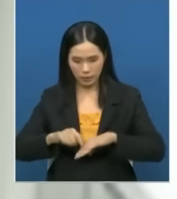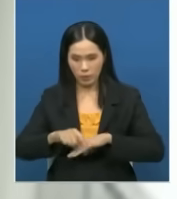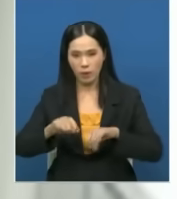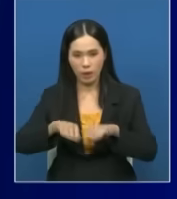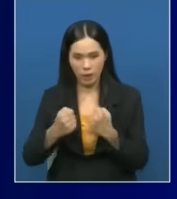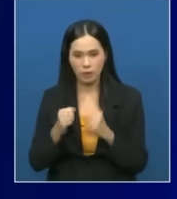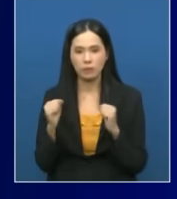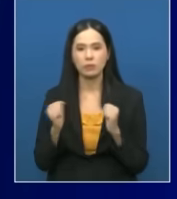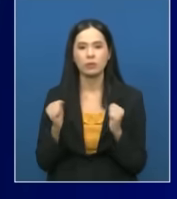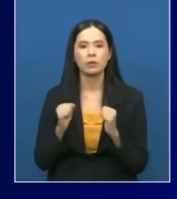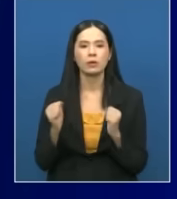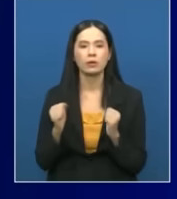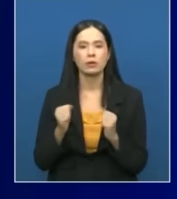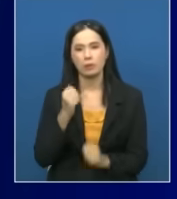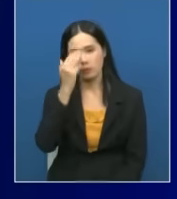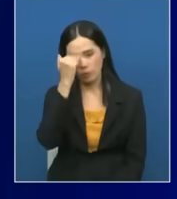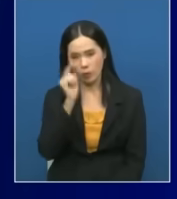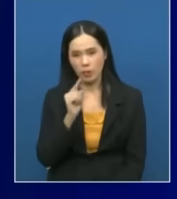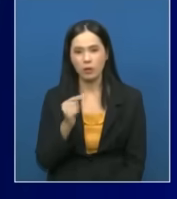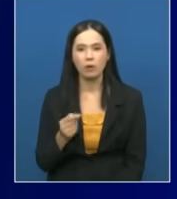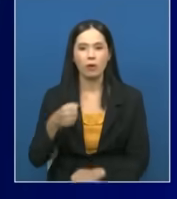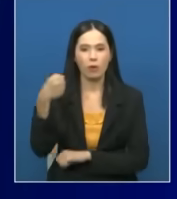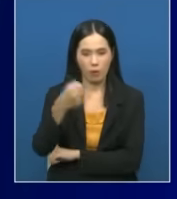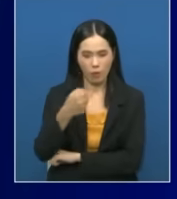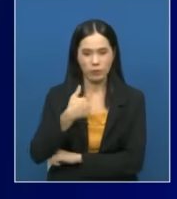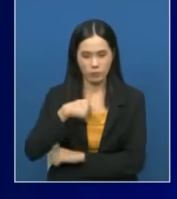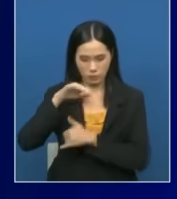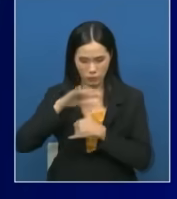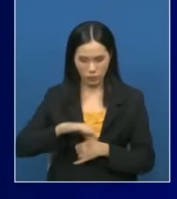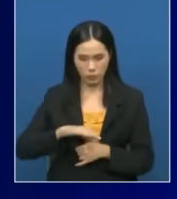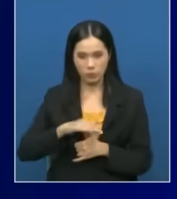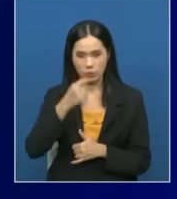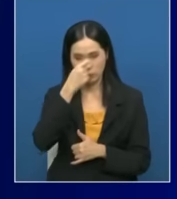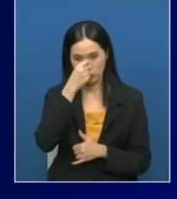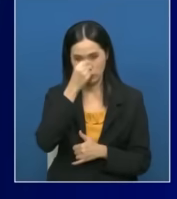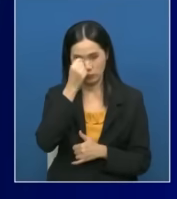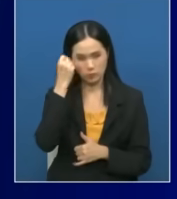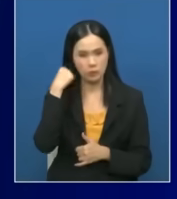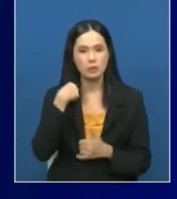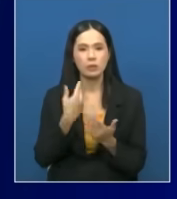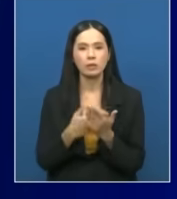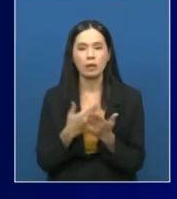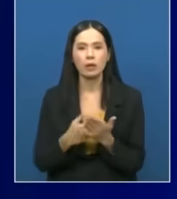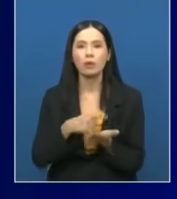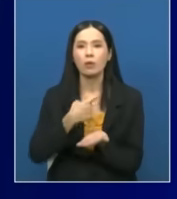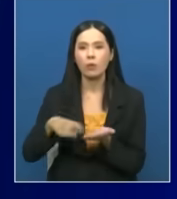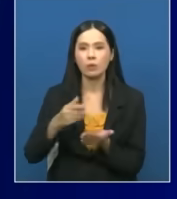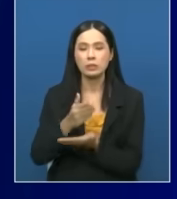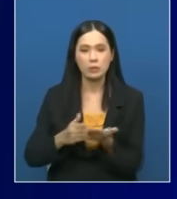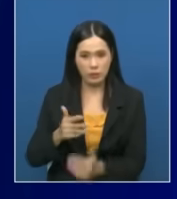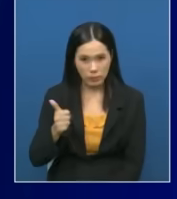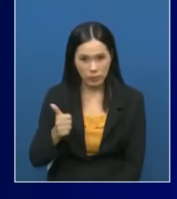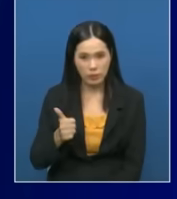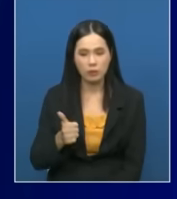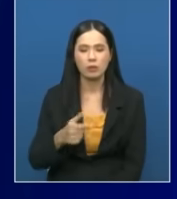ค่ะกลัวมากเพราะคนก่อเหตุถือค้อนอยู่ด้วยเหมือนข่มขู่เขาต่อรองขอโอนให้ก่อนครึ่งนึงได้ไหมแล้วก็ตัดสินใ